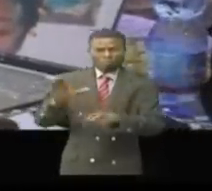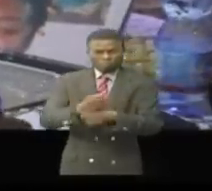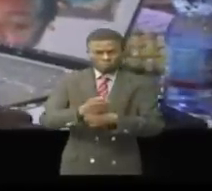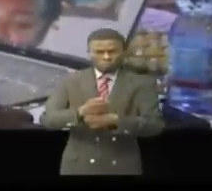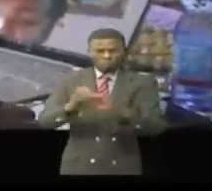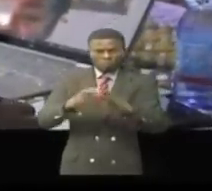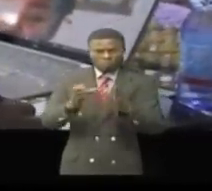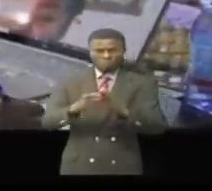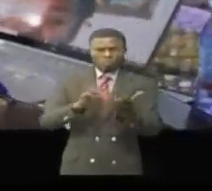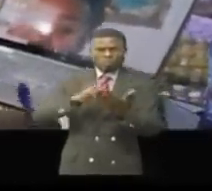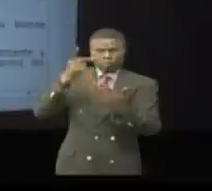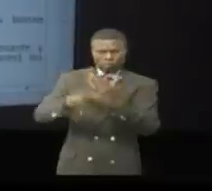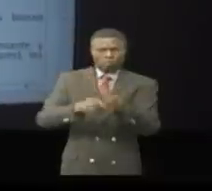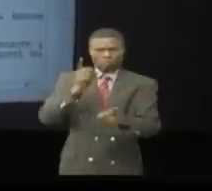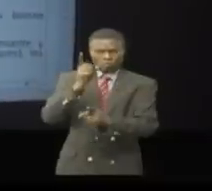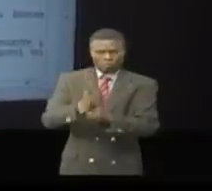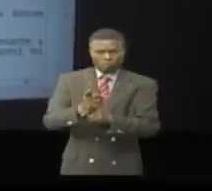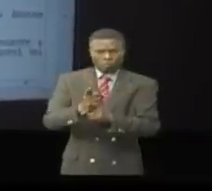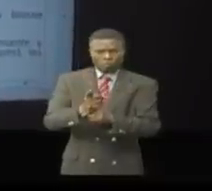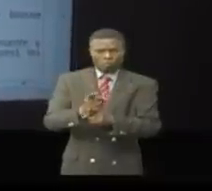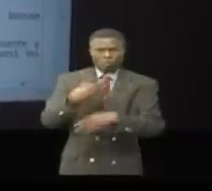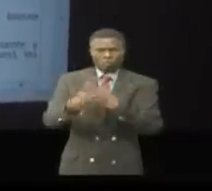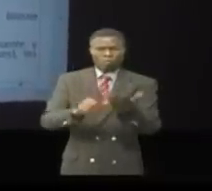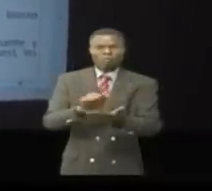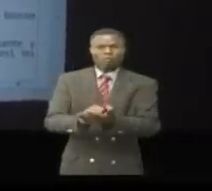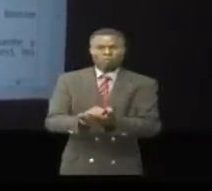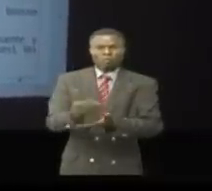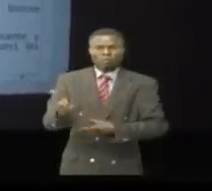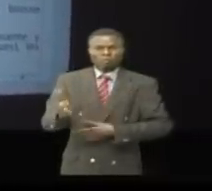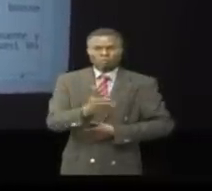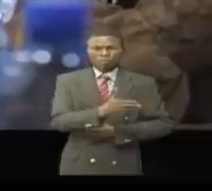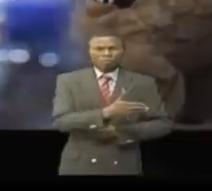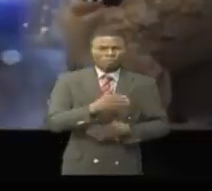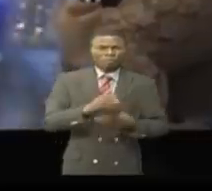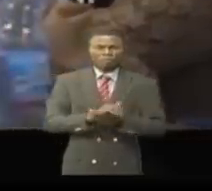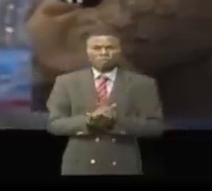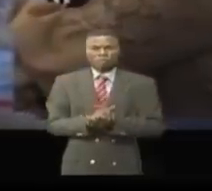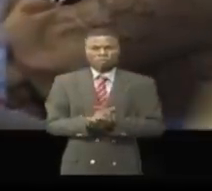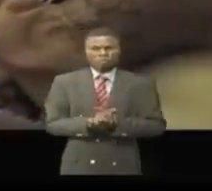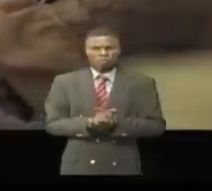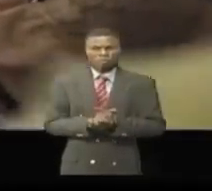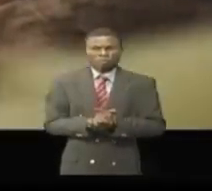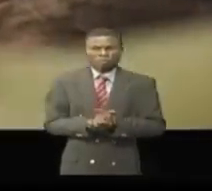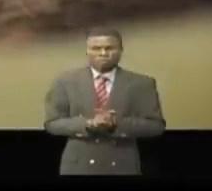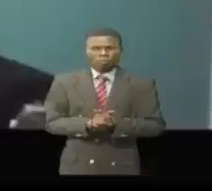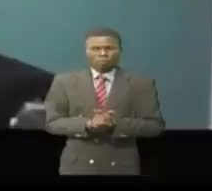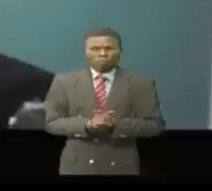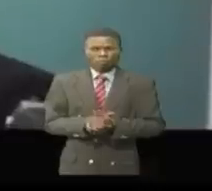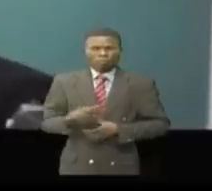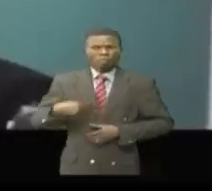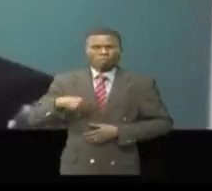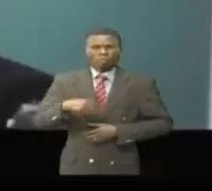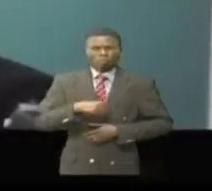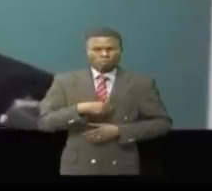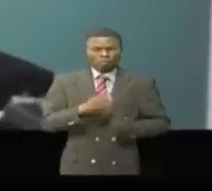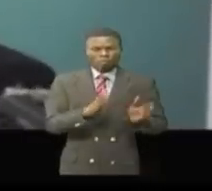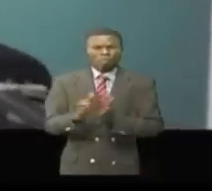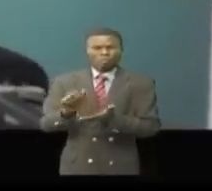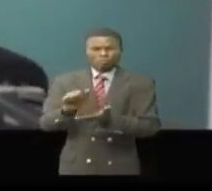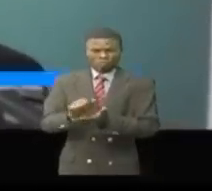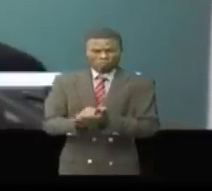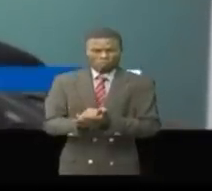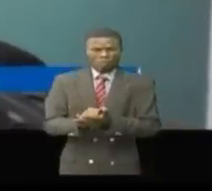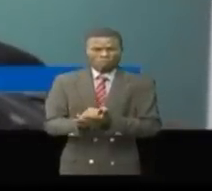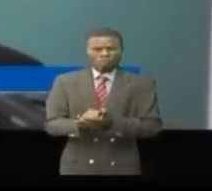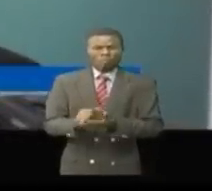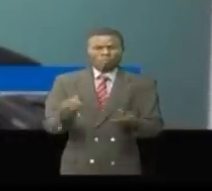avec un chronogramme précis de leur réalisation. On a pu faire un peu plus de discussions d'avoir la mise en œuvre afin d'avoir la montée